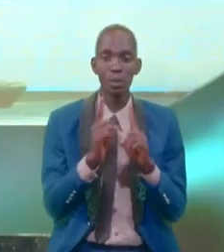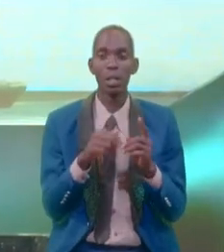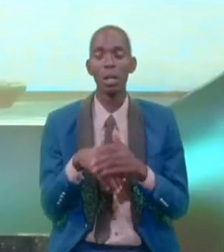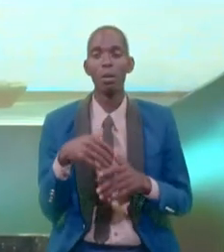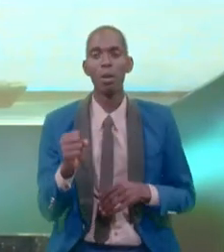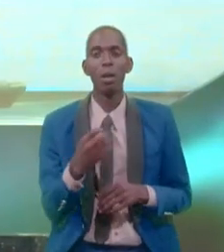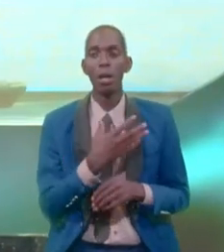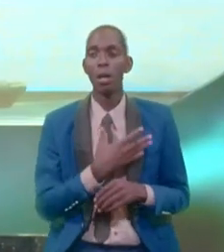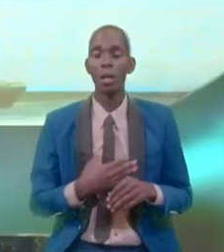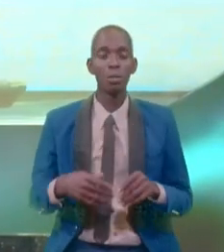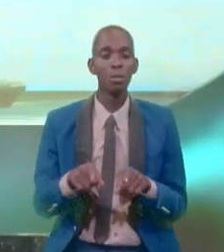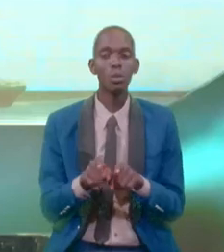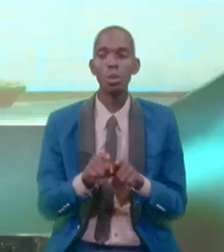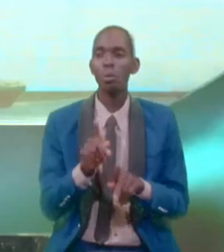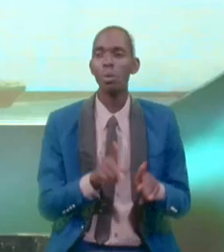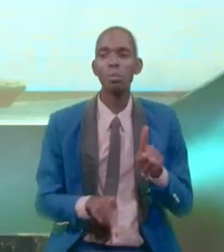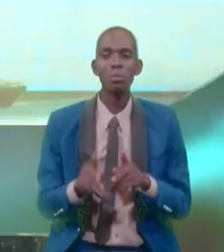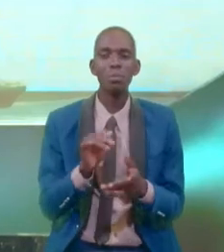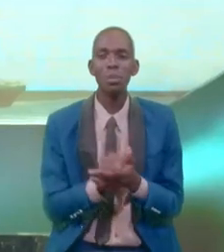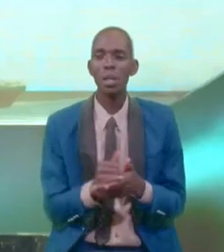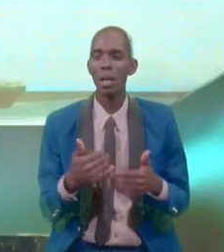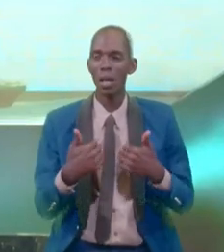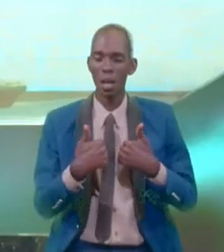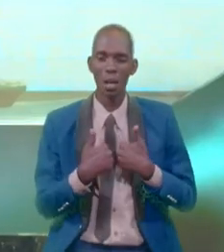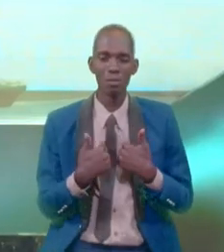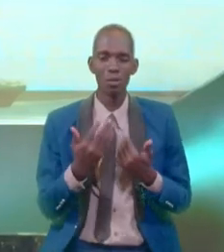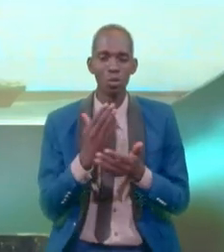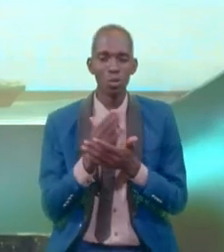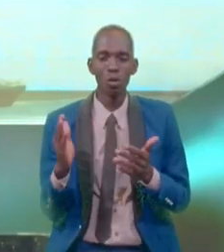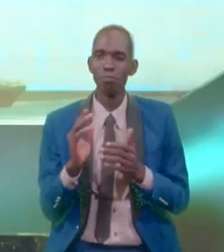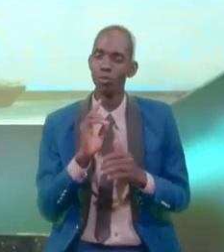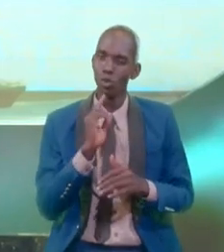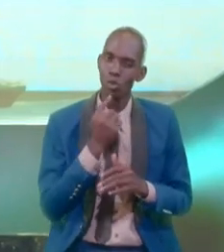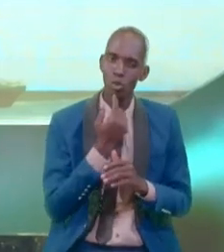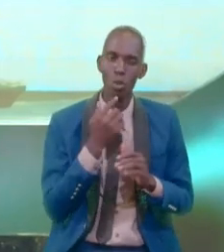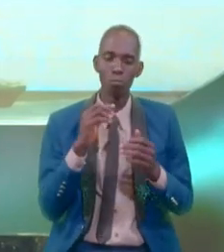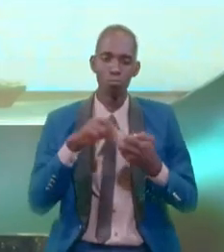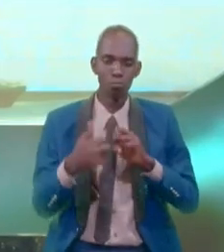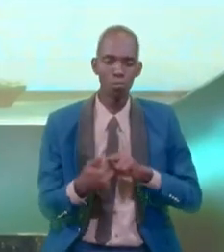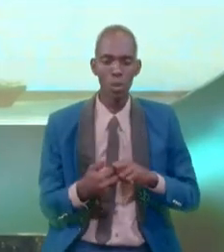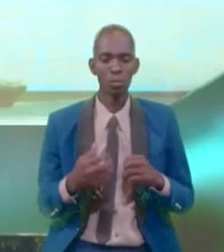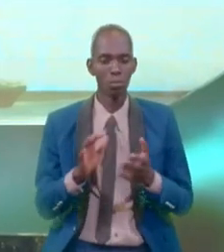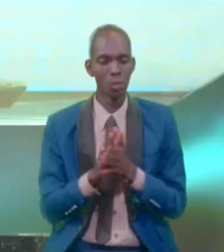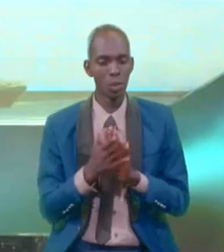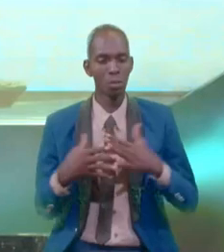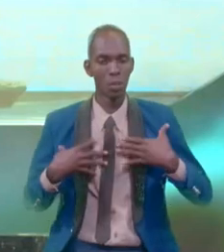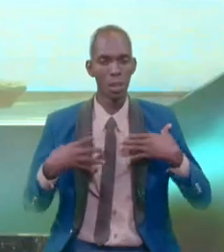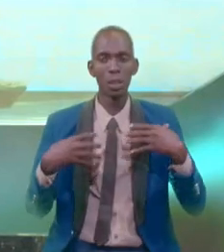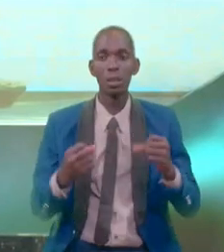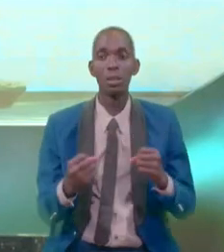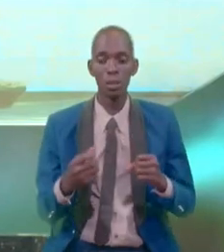entendaient, les muets parlaient, même les gens qui avaient des problèmes terribles étaient guéris,